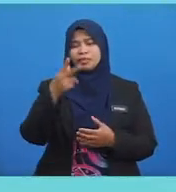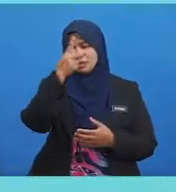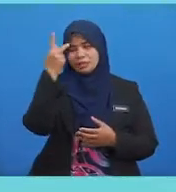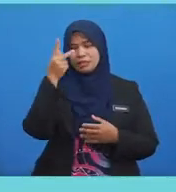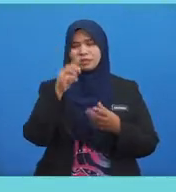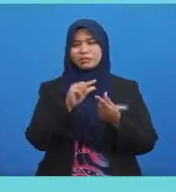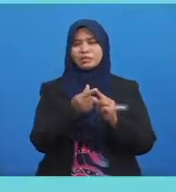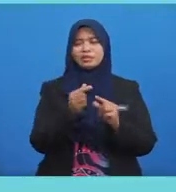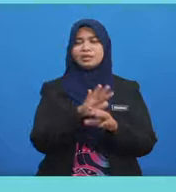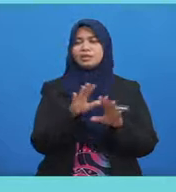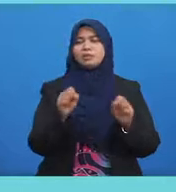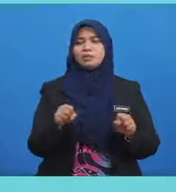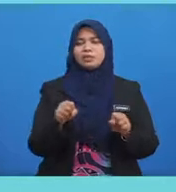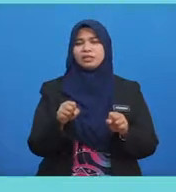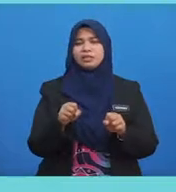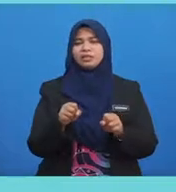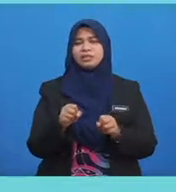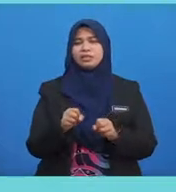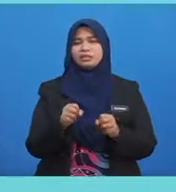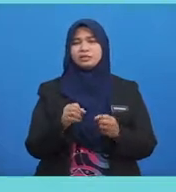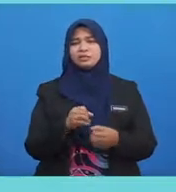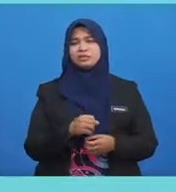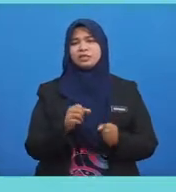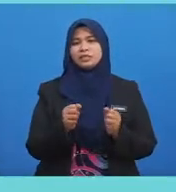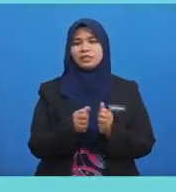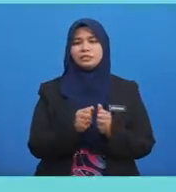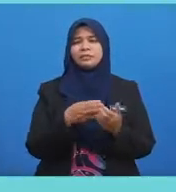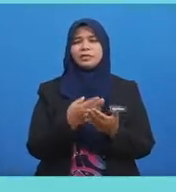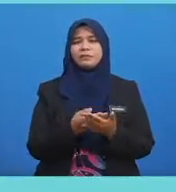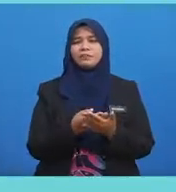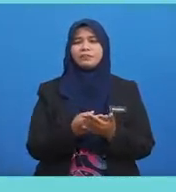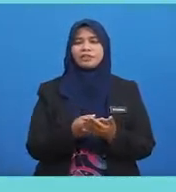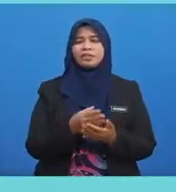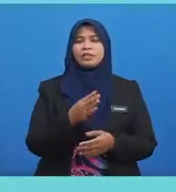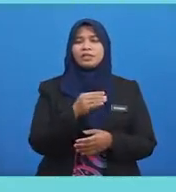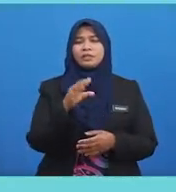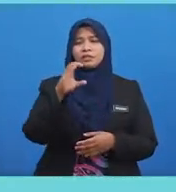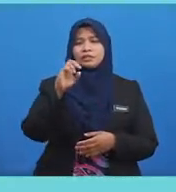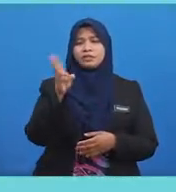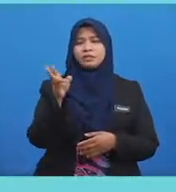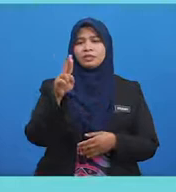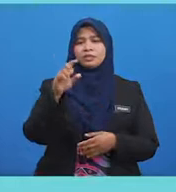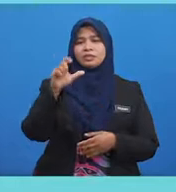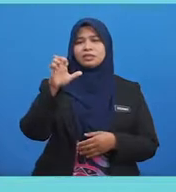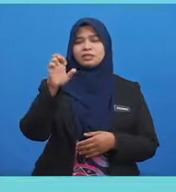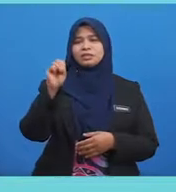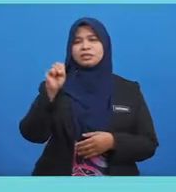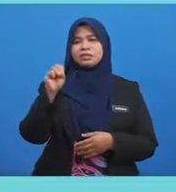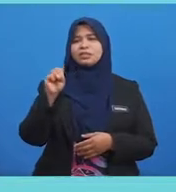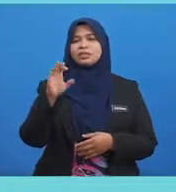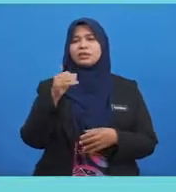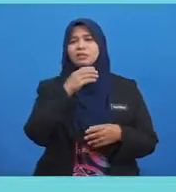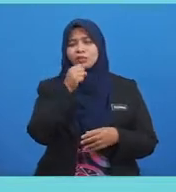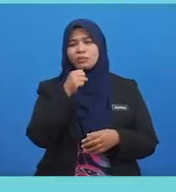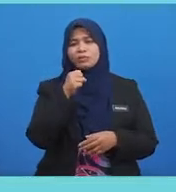penggantinya tidak layak mentadbir dengan berkesan. Oleh sebab itu, Charles Vinebrook yang berusia